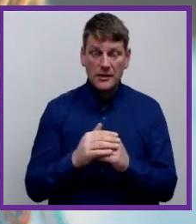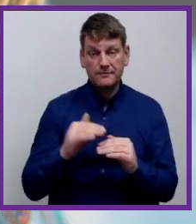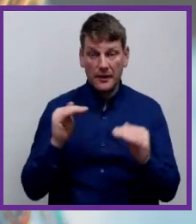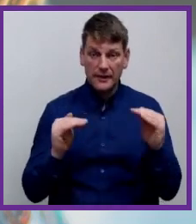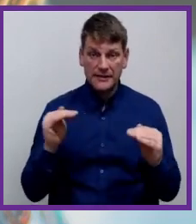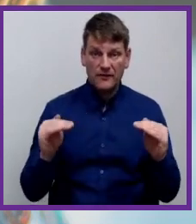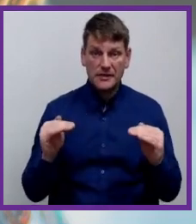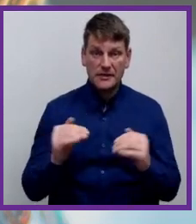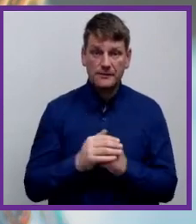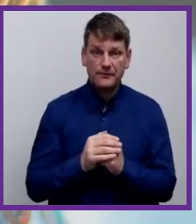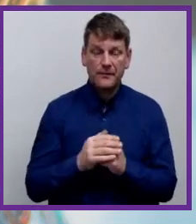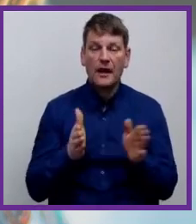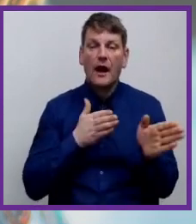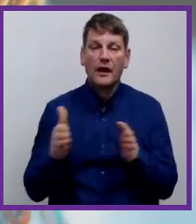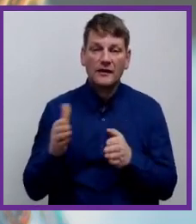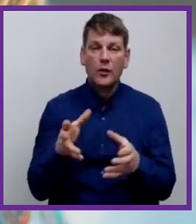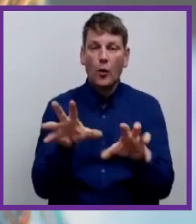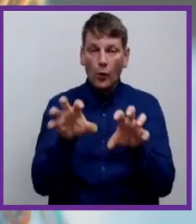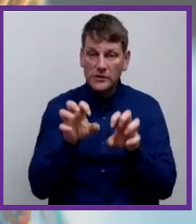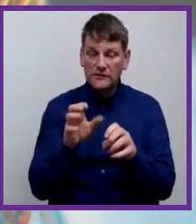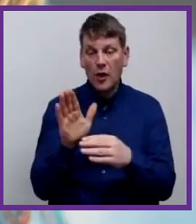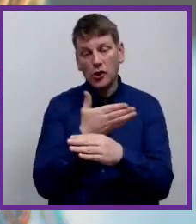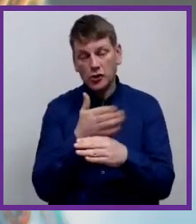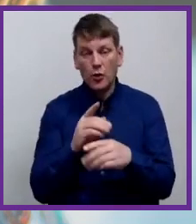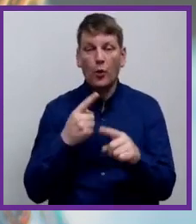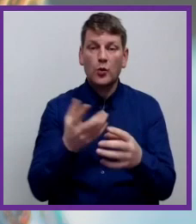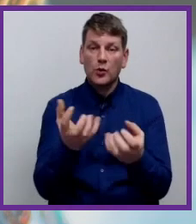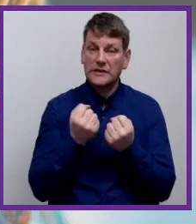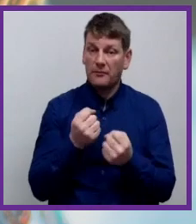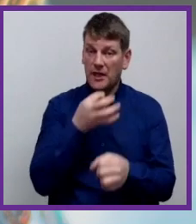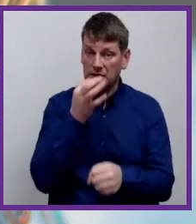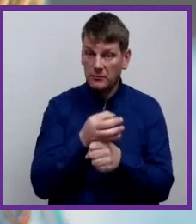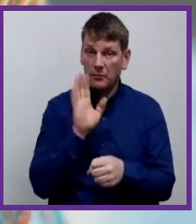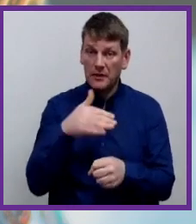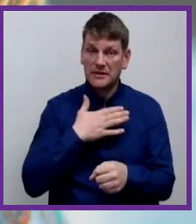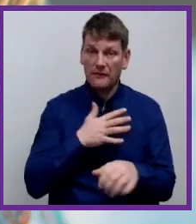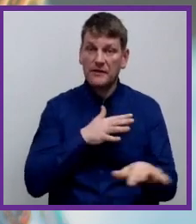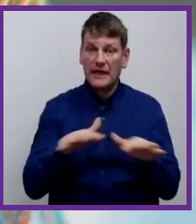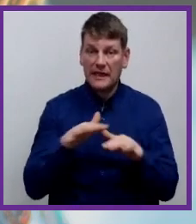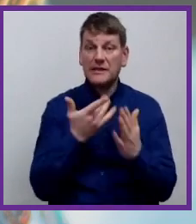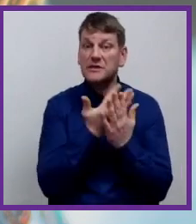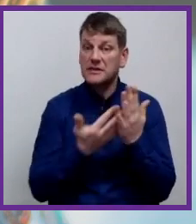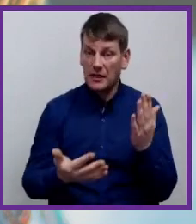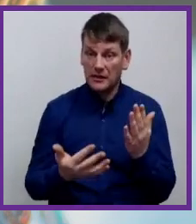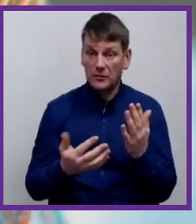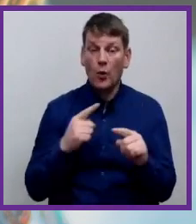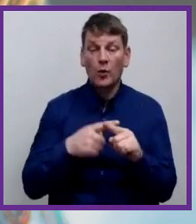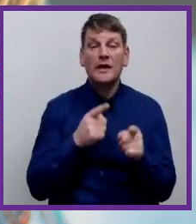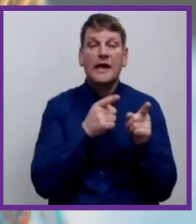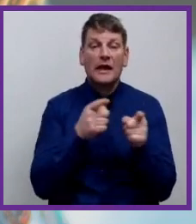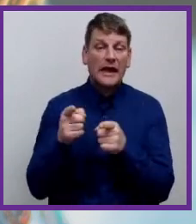līdzsvars. Gatavība uztvert atšķirīgo un uzņemties atbildību par savas rīcības sekām un ietekmi uz